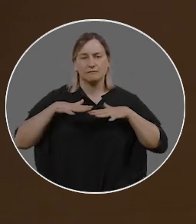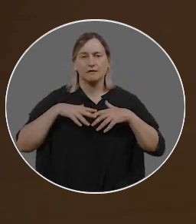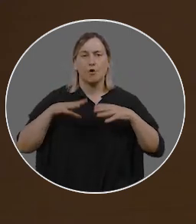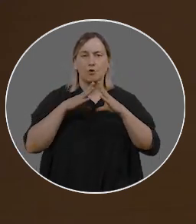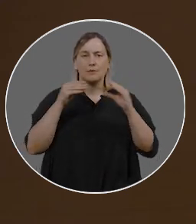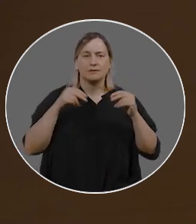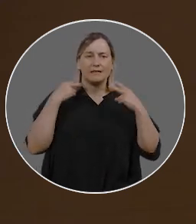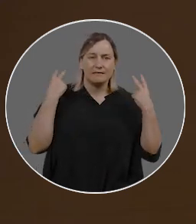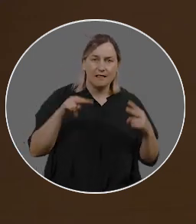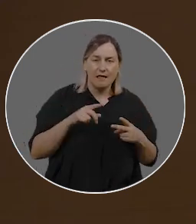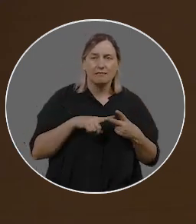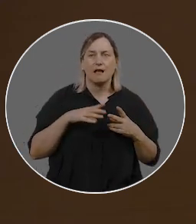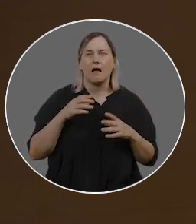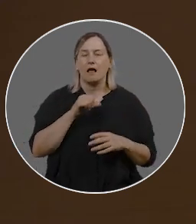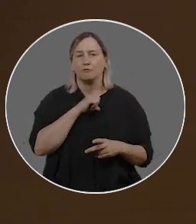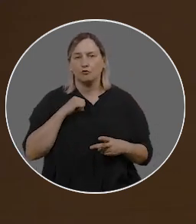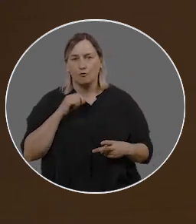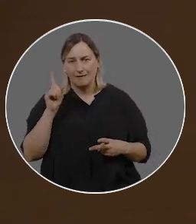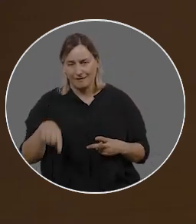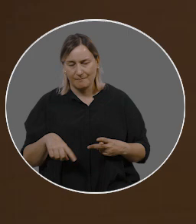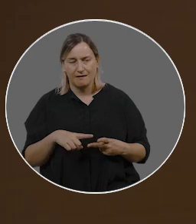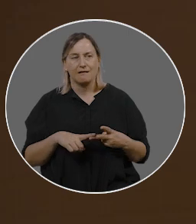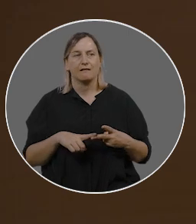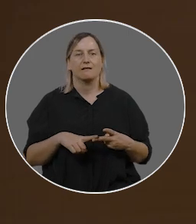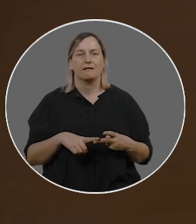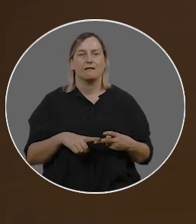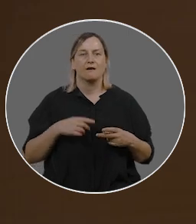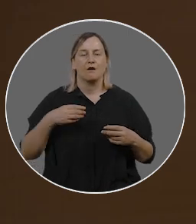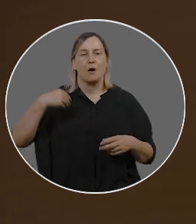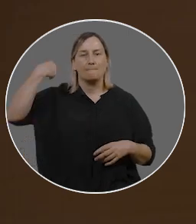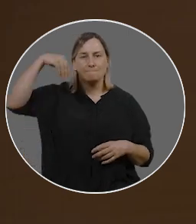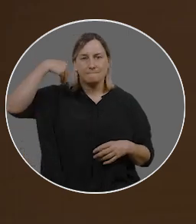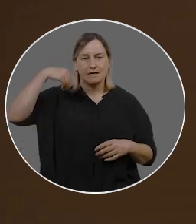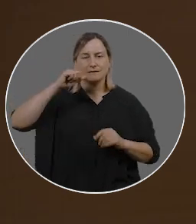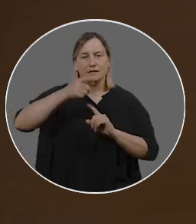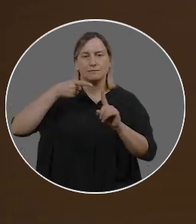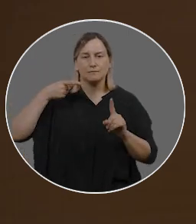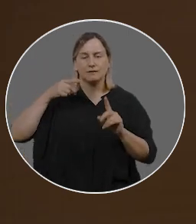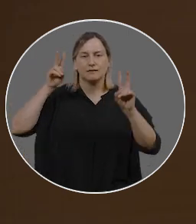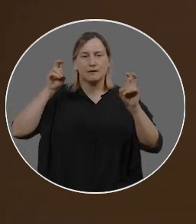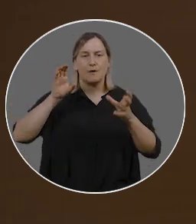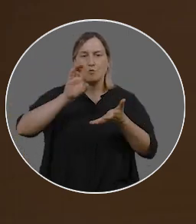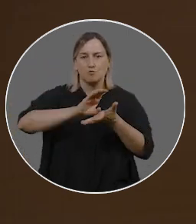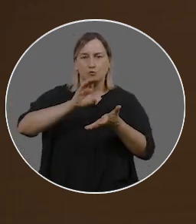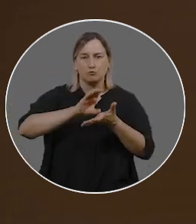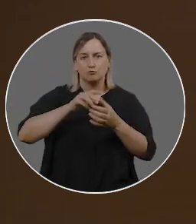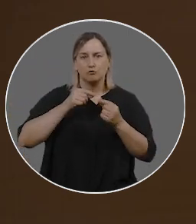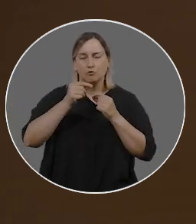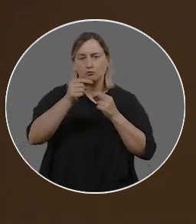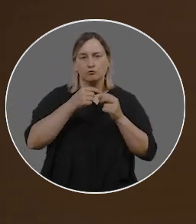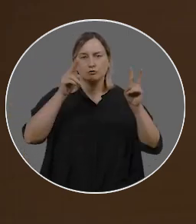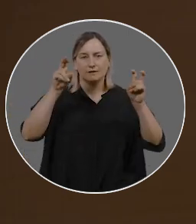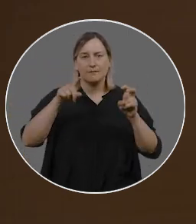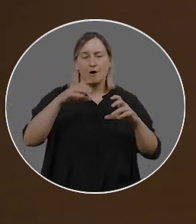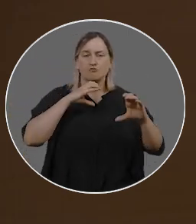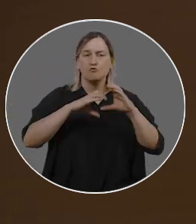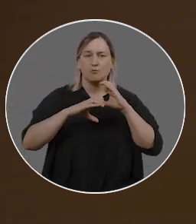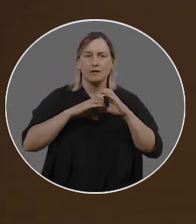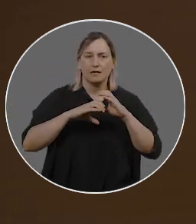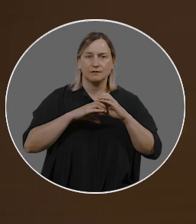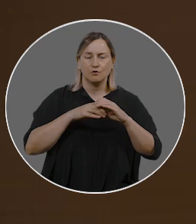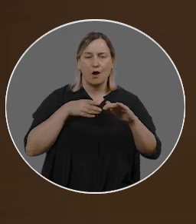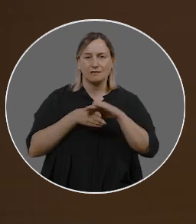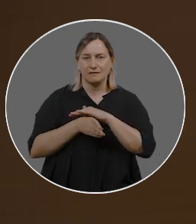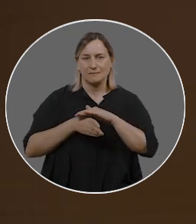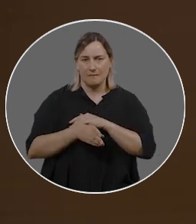també, a l'Autònoma, per exemple, estem posant en marxa un màster, un postgrau, diversos cursos en línia sobre comunicació